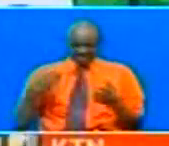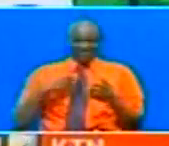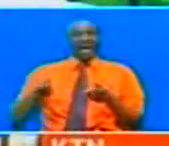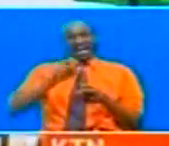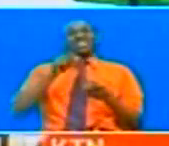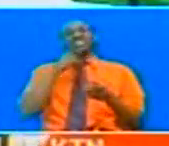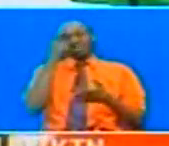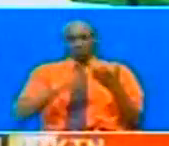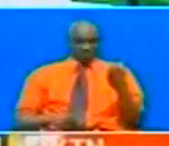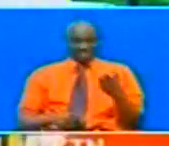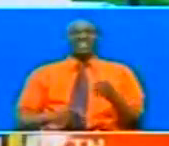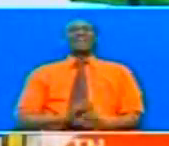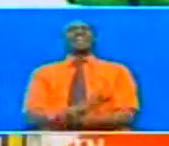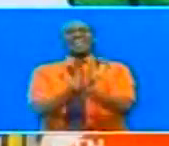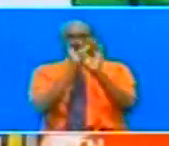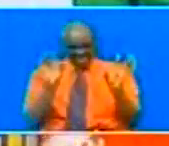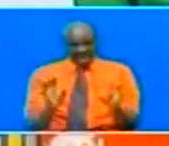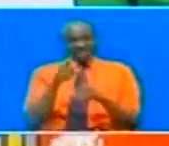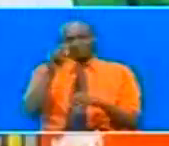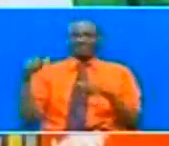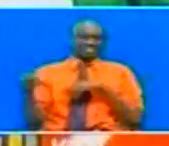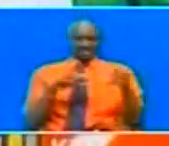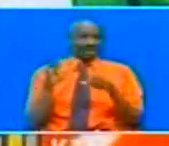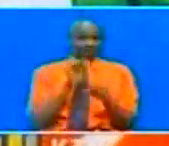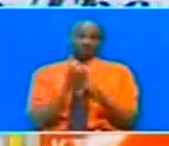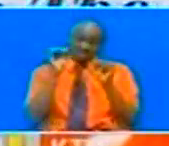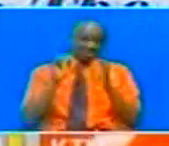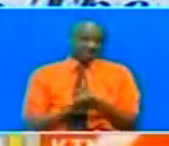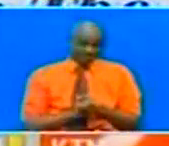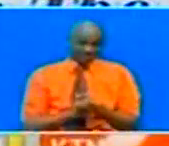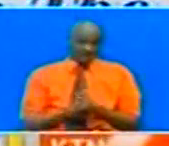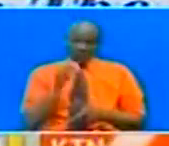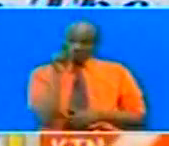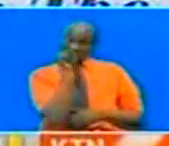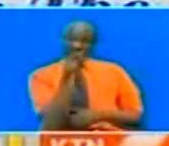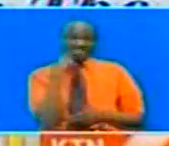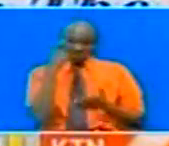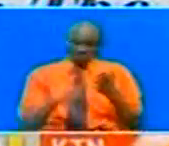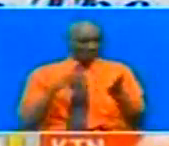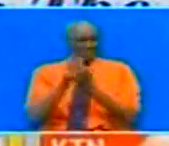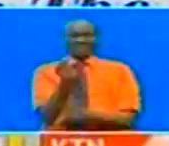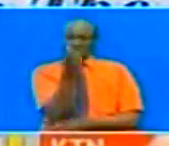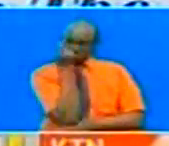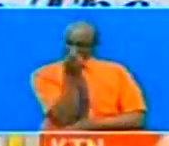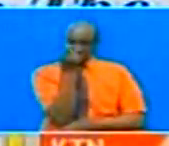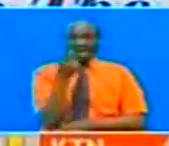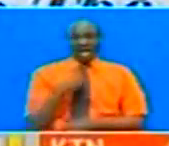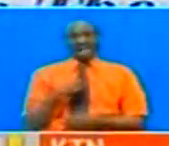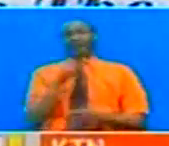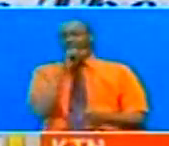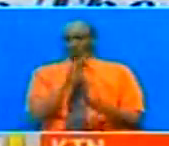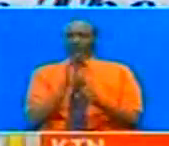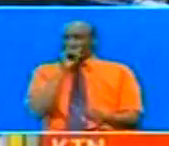kidonda alipoyaka bayana masaibu anayopitia walimu, huku akitaja malipo duni na hadi tasa kutoka